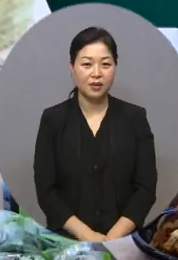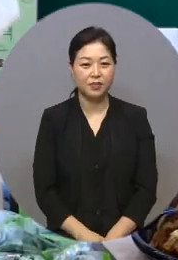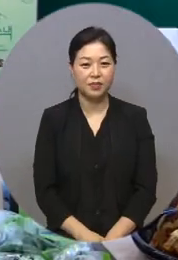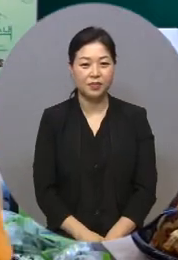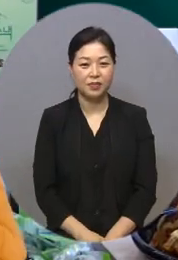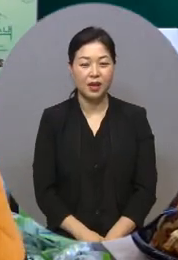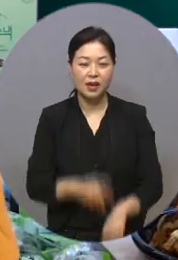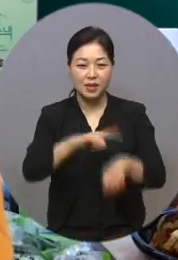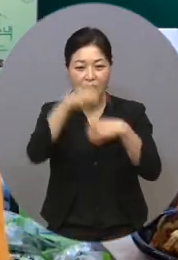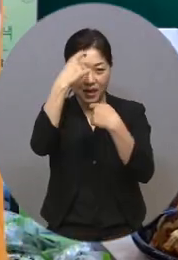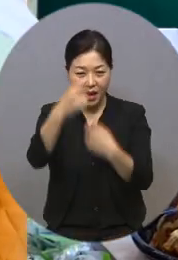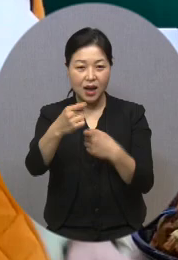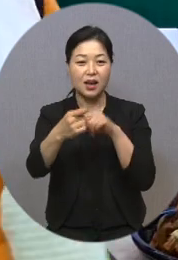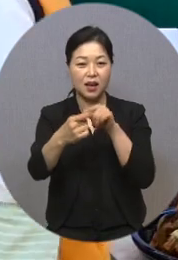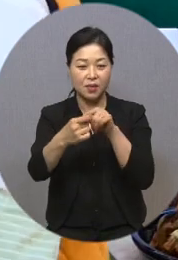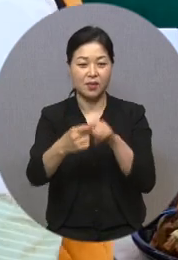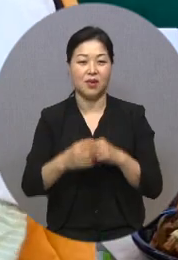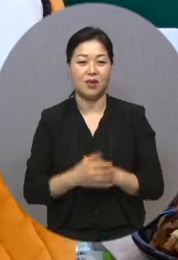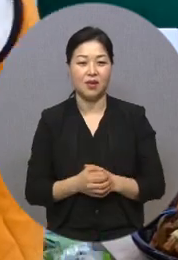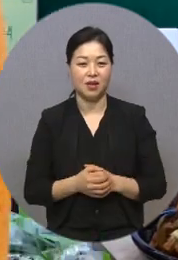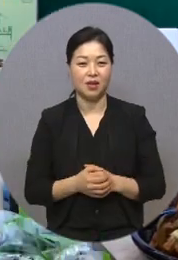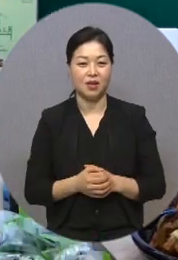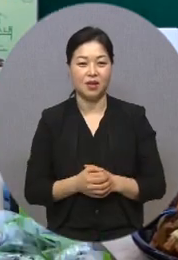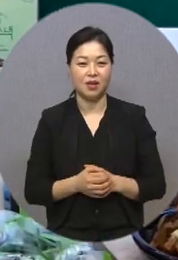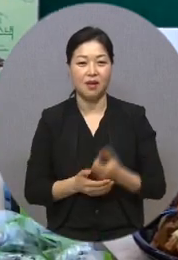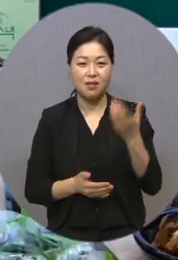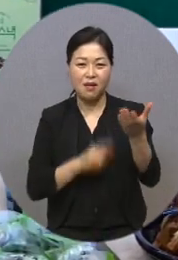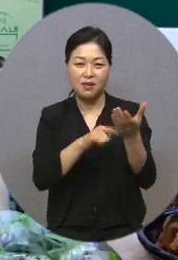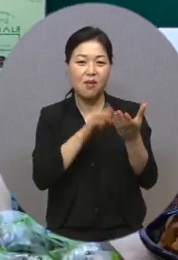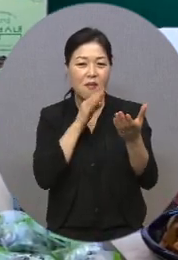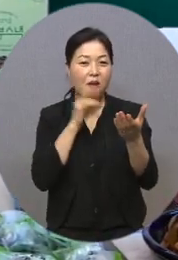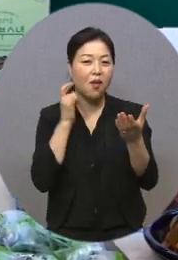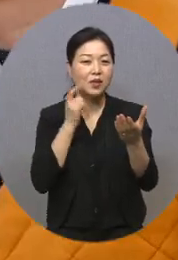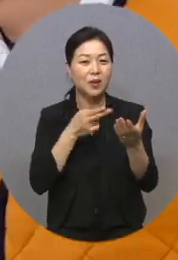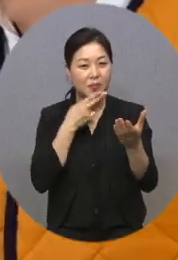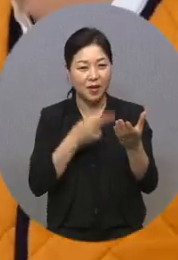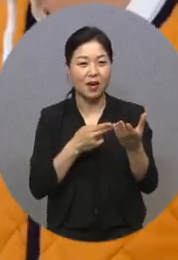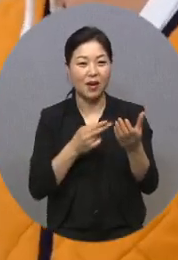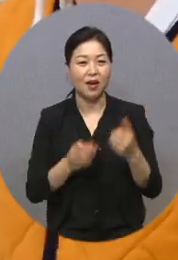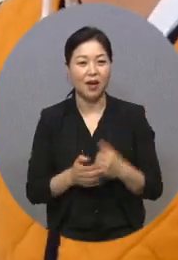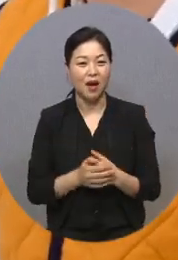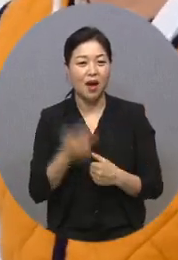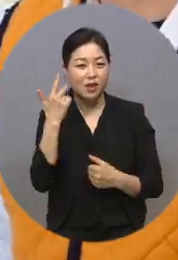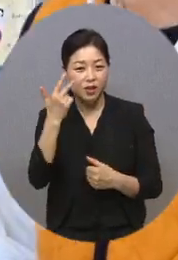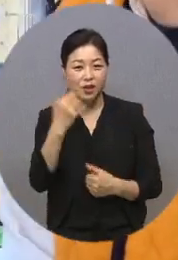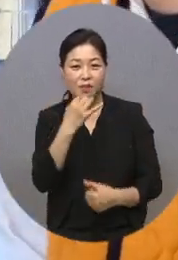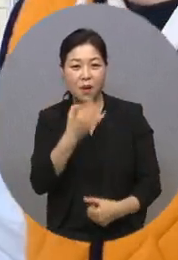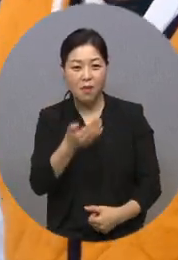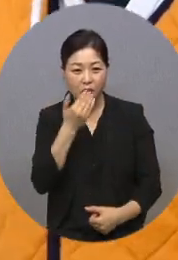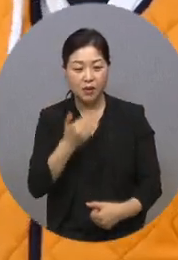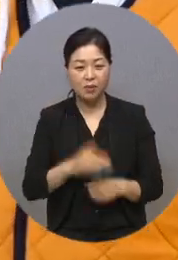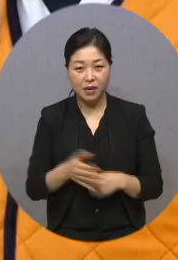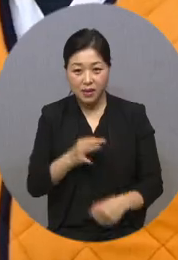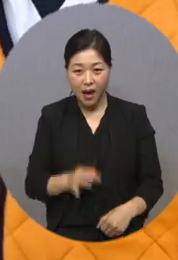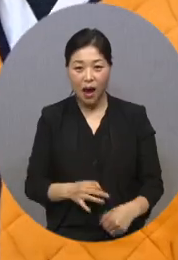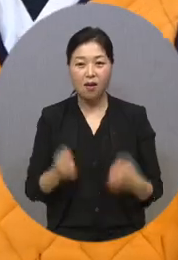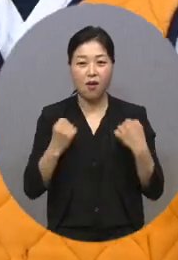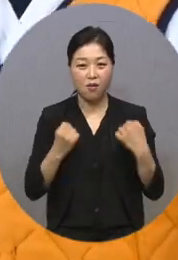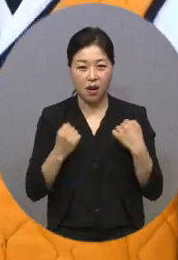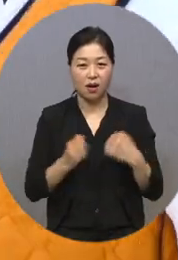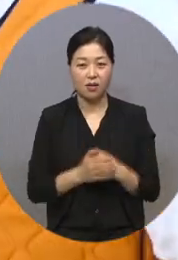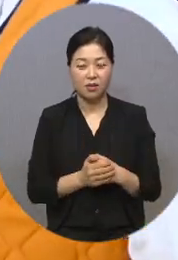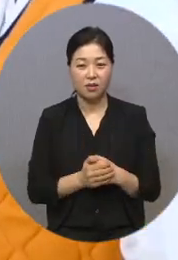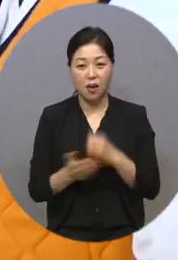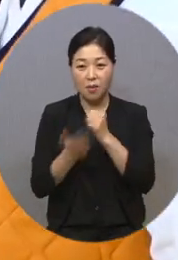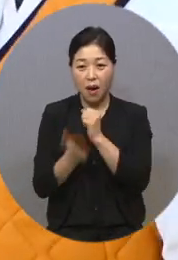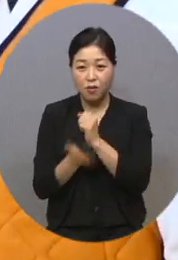이렇게 시간 정확히 맞추면서 자력을 다할 수 있다는 건 그럼. 이게 거짓이 없다는 겁니다, 시청자 여러분. 일주일만 먹어보면 장이 정말로 건강해져요. 그럼 방구도 많이